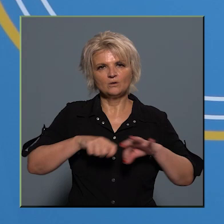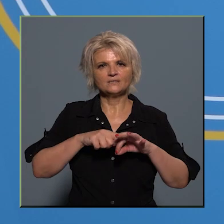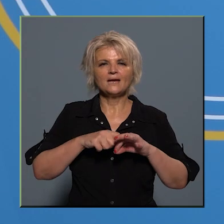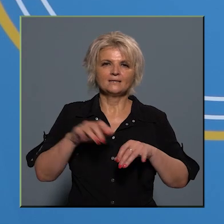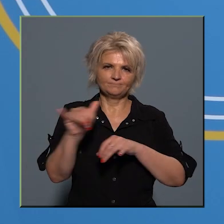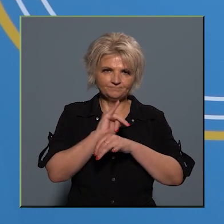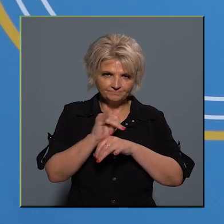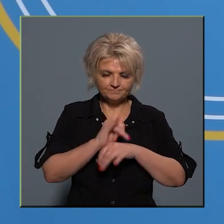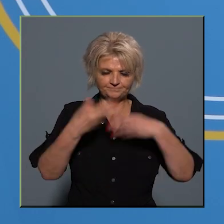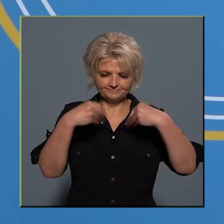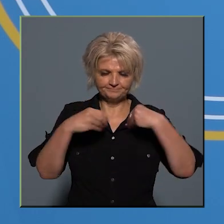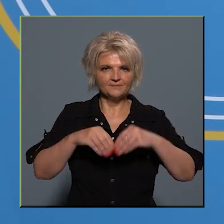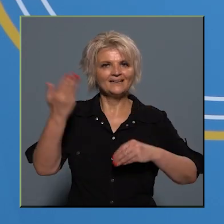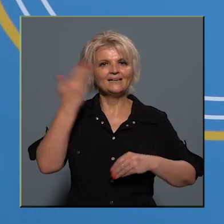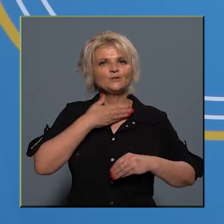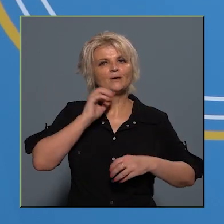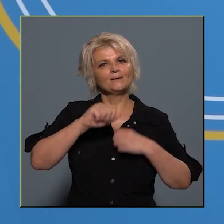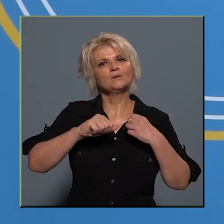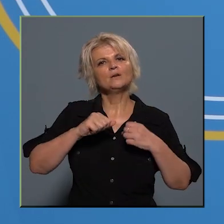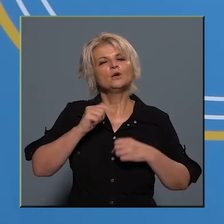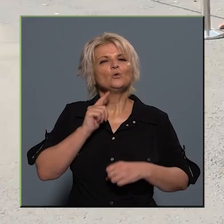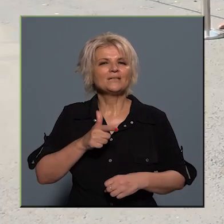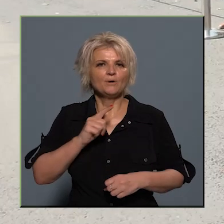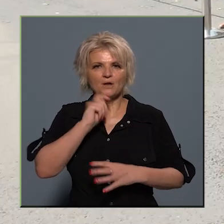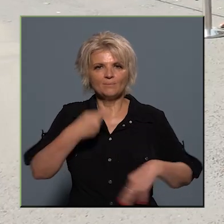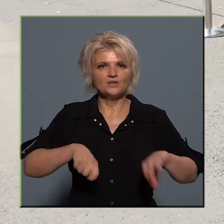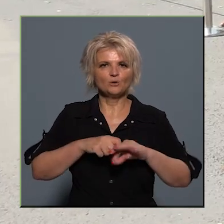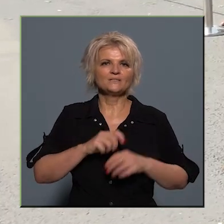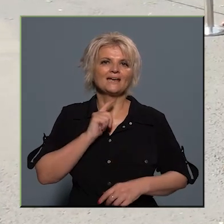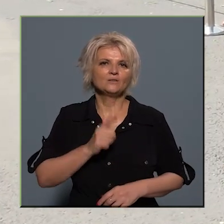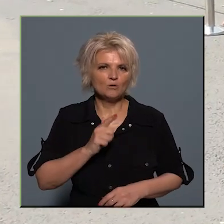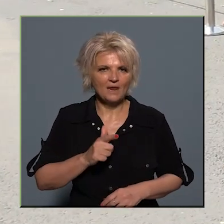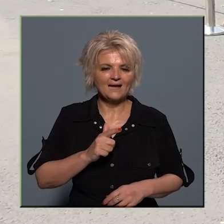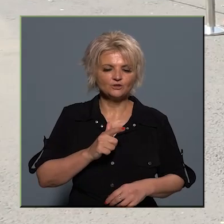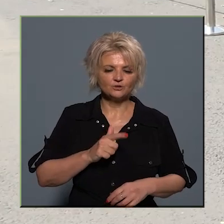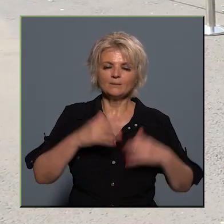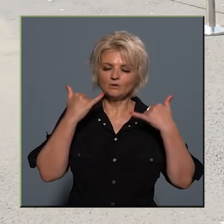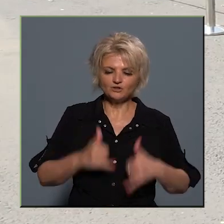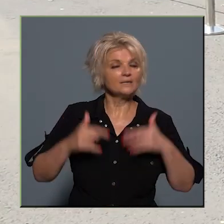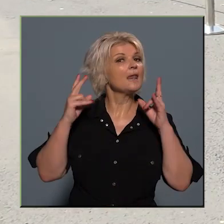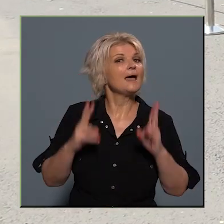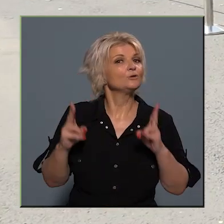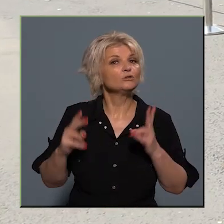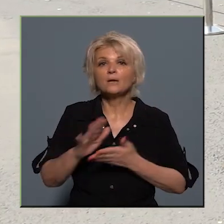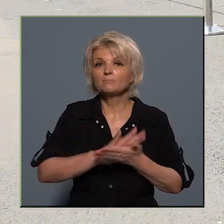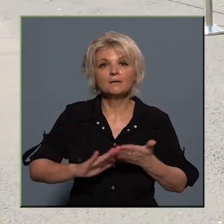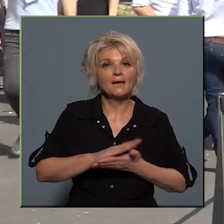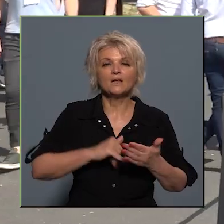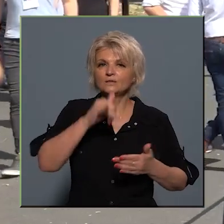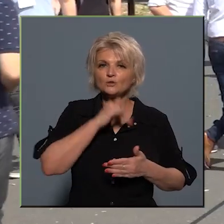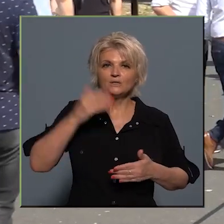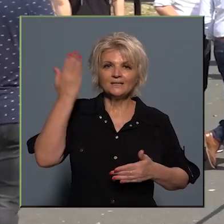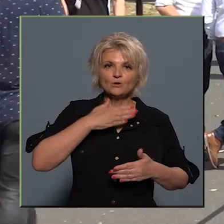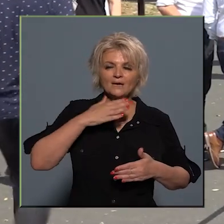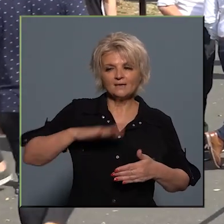vezérigazgatója ismertette a hidrogén üzemanyag magyarországi tankolásának jelenlegi lehetőségeit és a zöld hidrogén